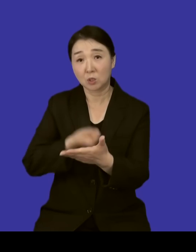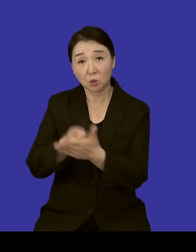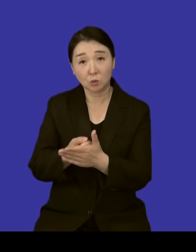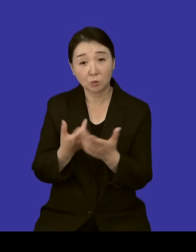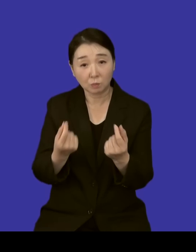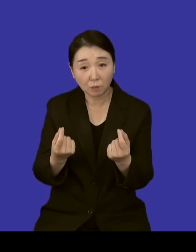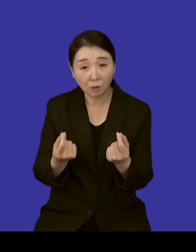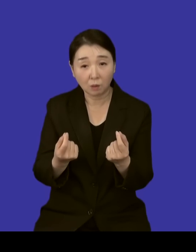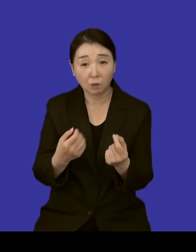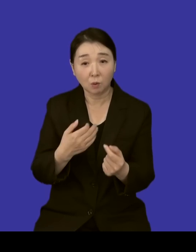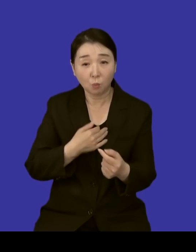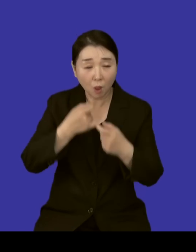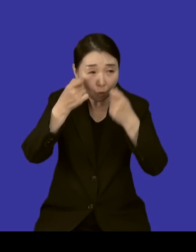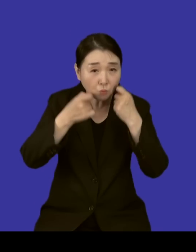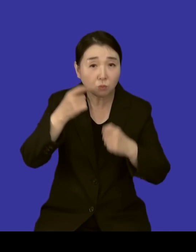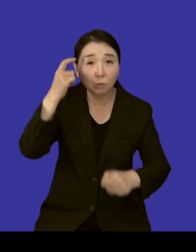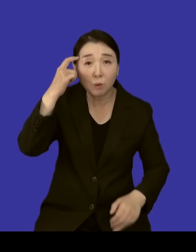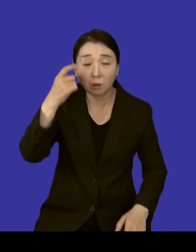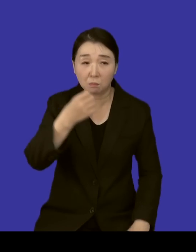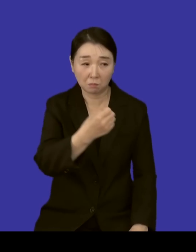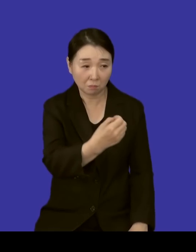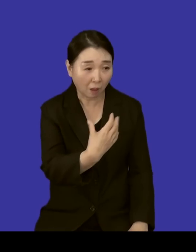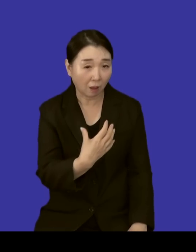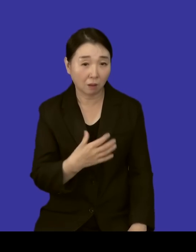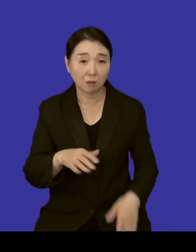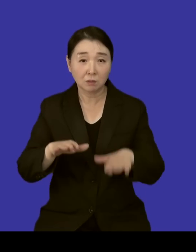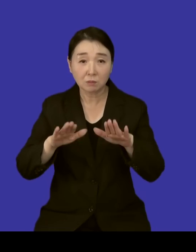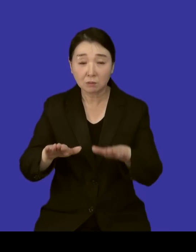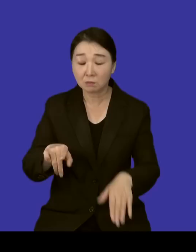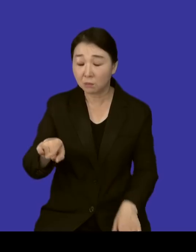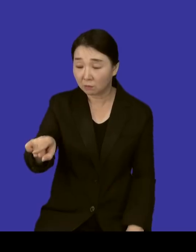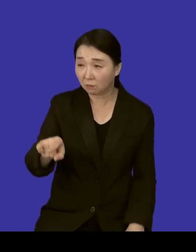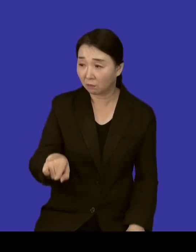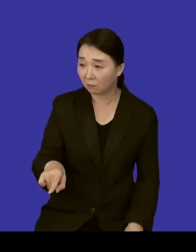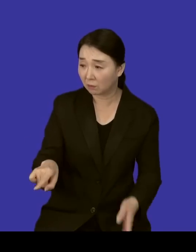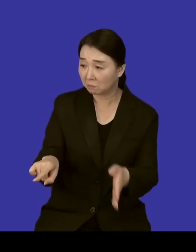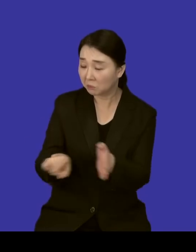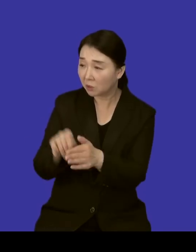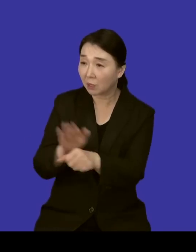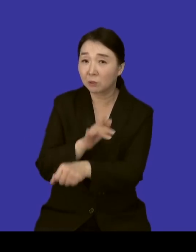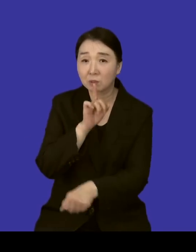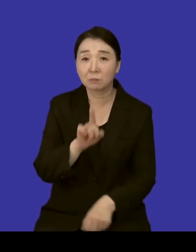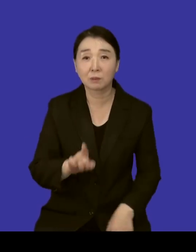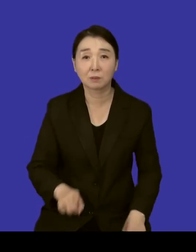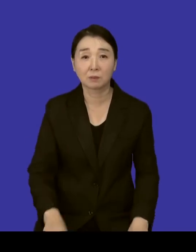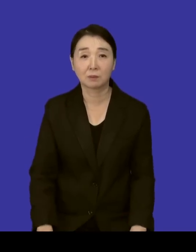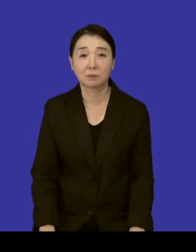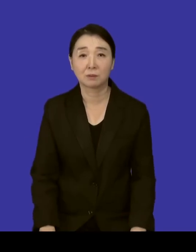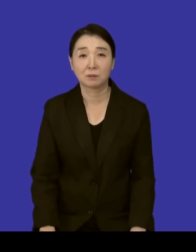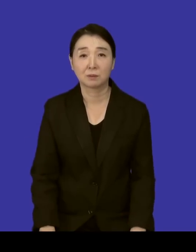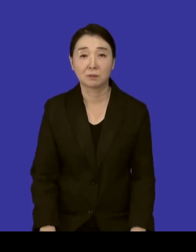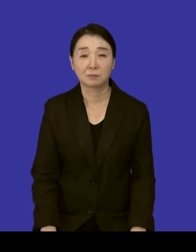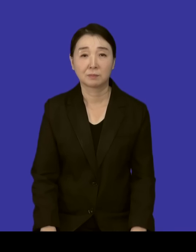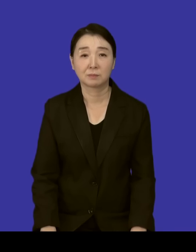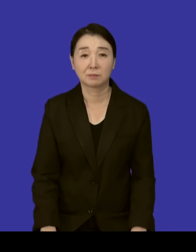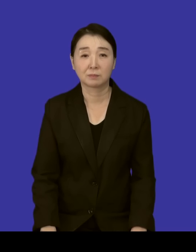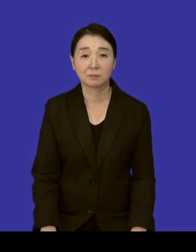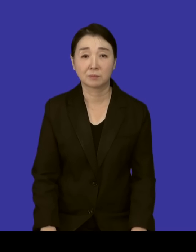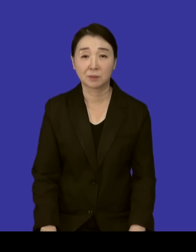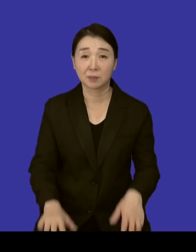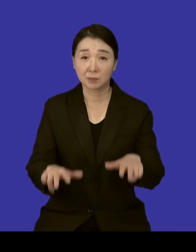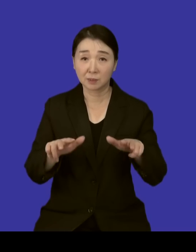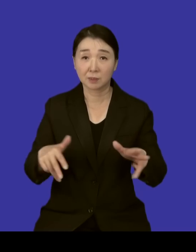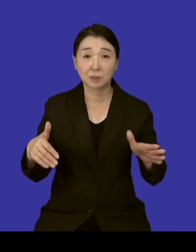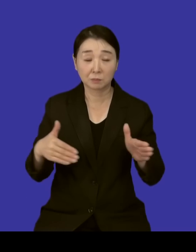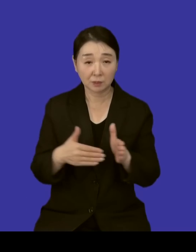왜 이렇게 울고 난리를 치냐 그러면서 이제 봤더니 손 믿었어 이래요 저한테. 예. 그러면서